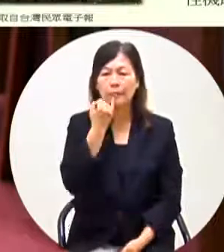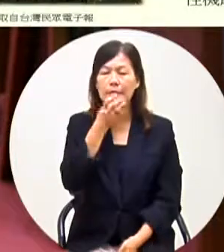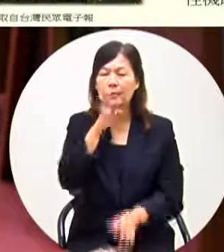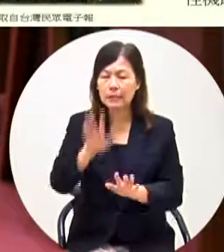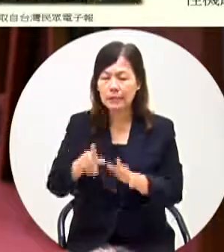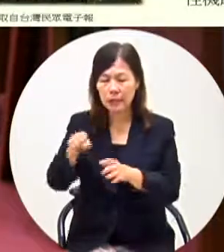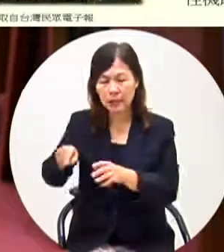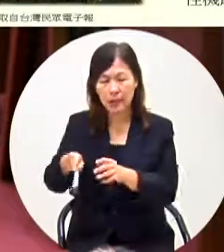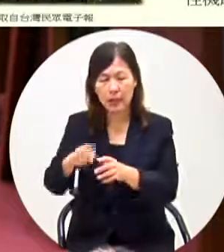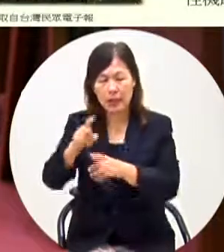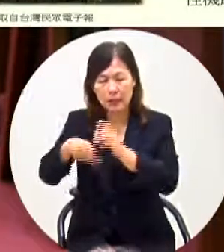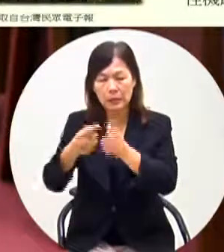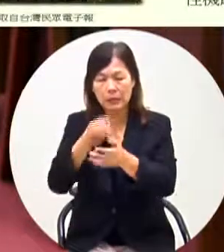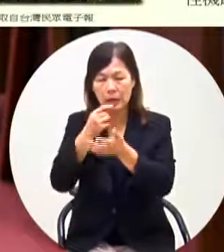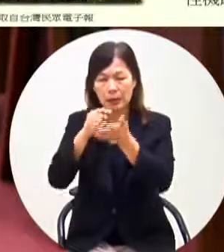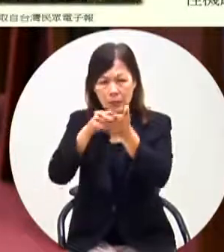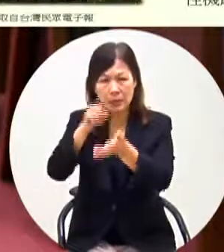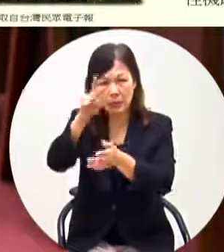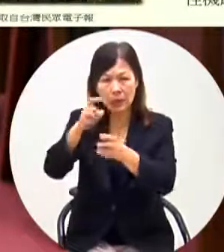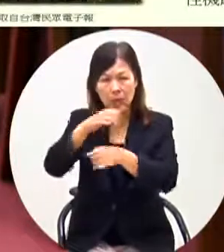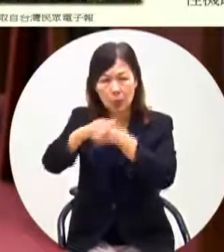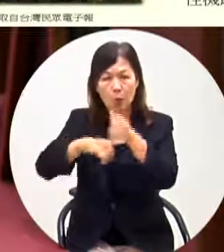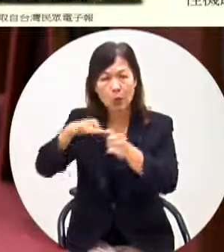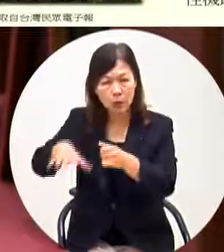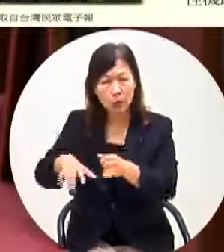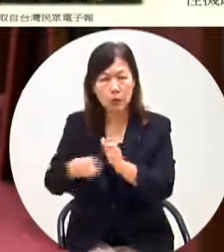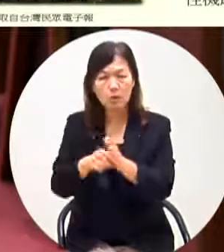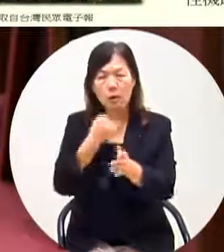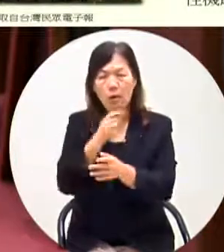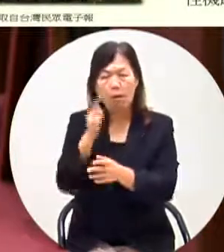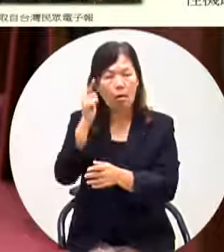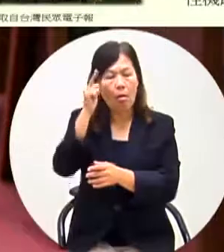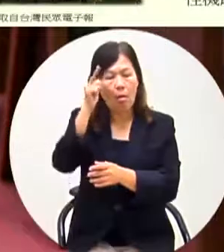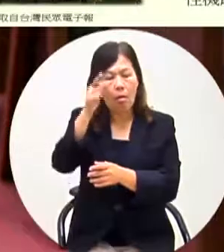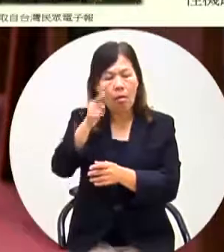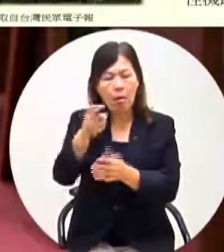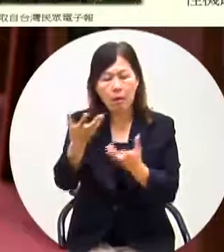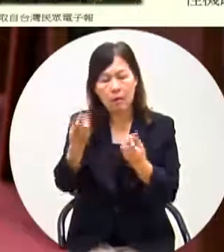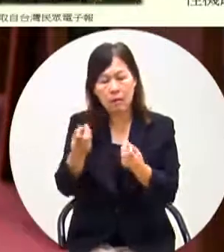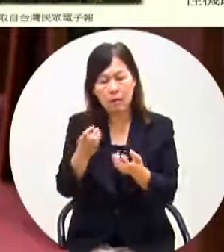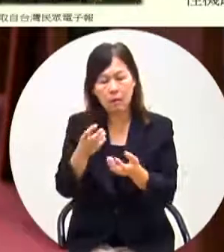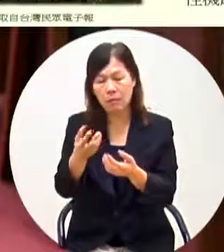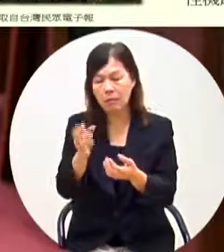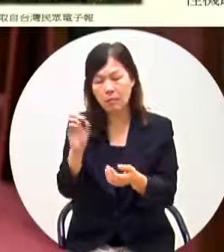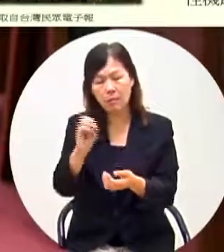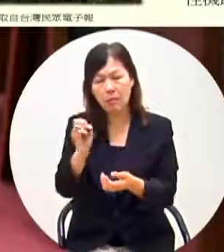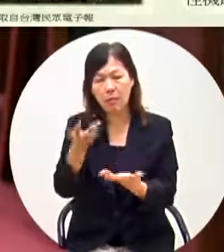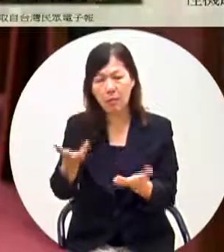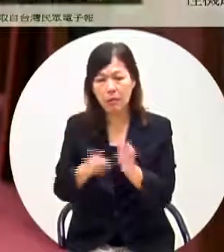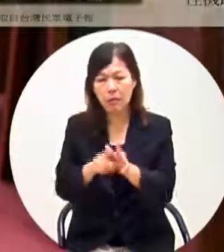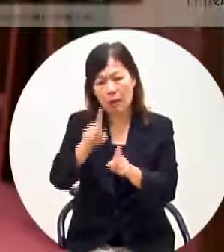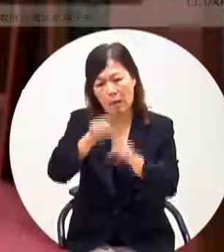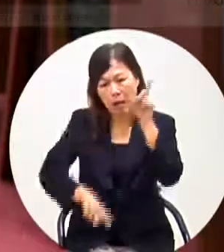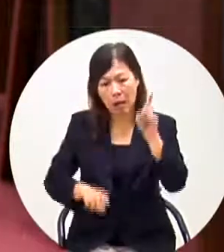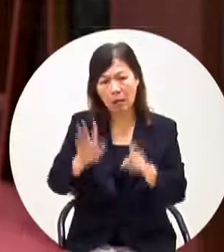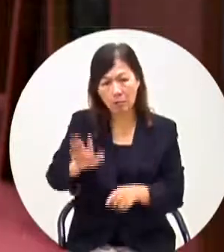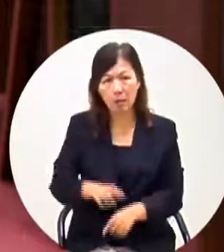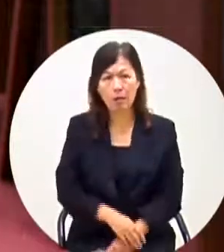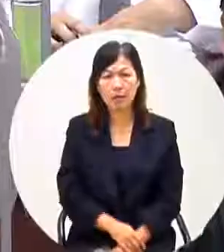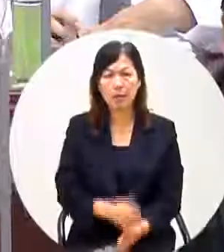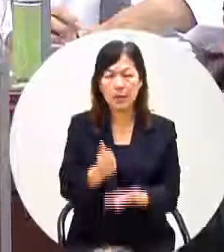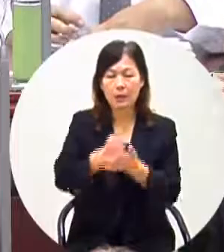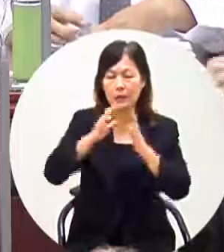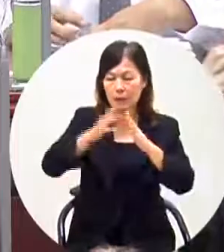动中心，遥遥无期呀、啊？启定，这个差别太大了吧？请市长回答。 请市长说